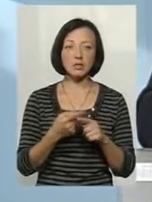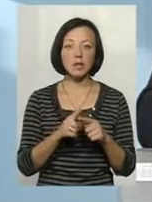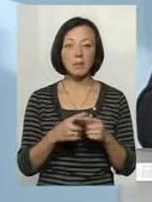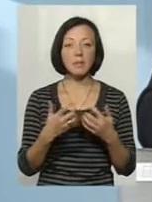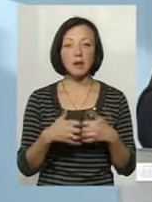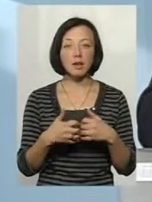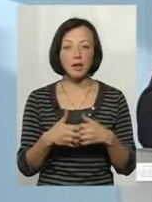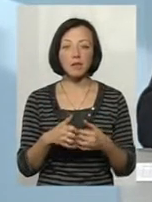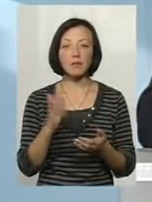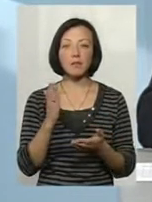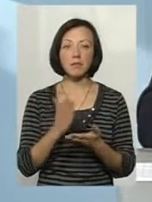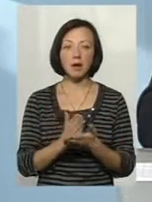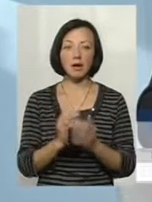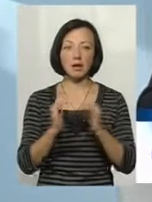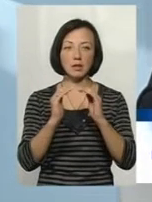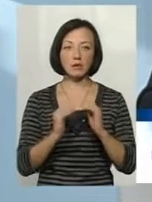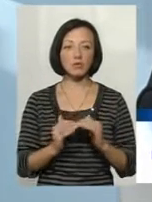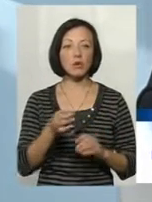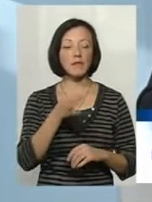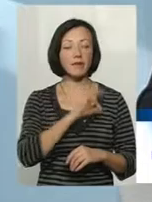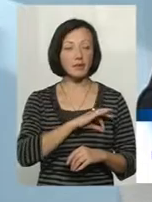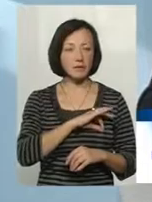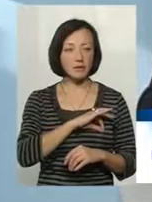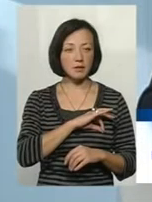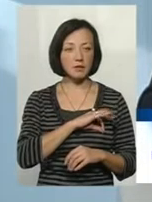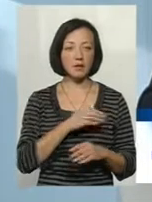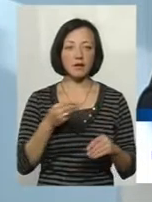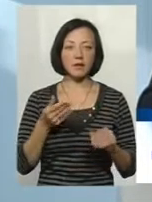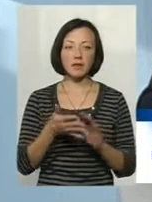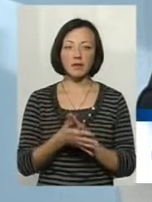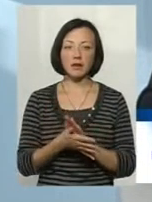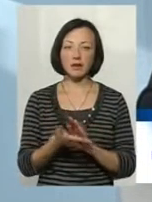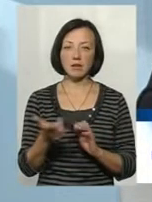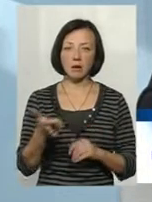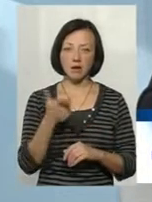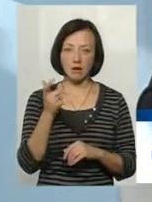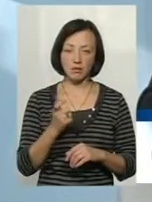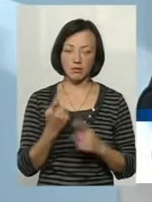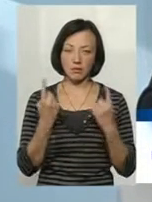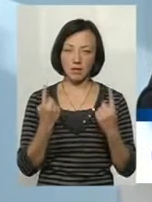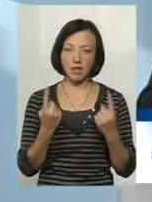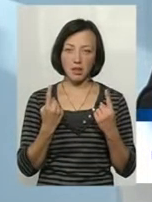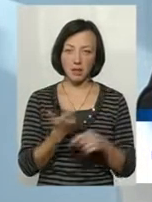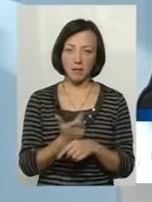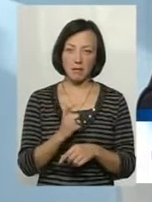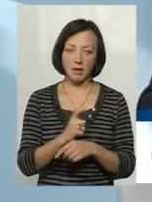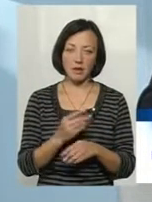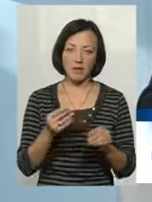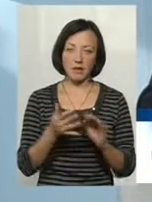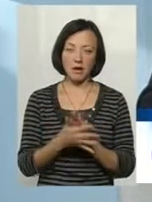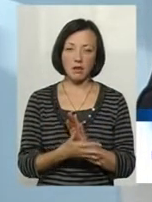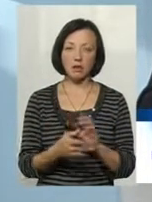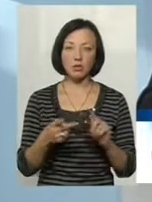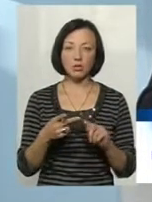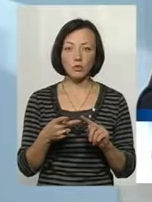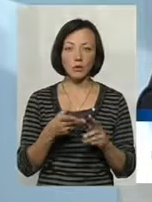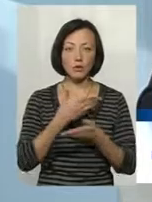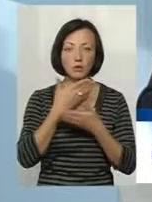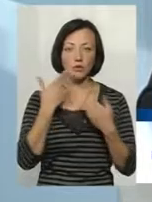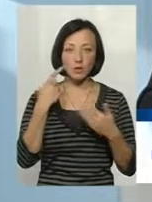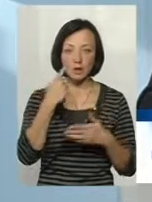який має вкрай низьку ефективність. Тобто перевитрати газу йдуть, великі перевитрати. Друге,